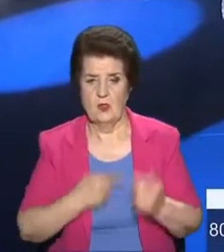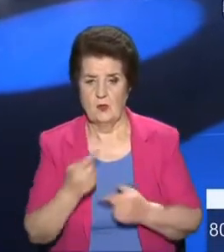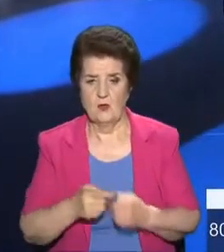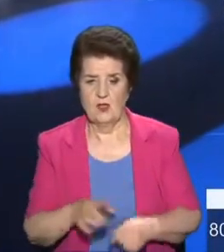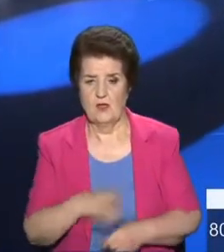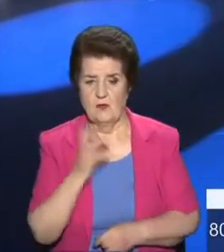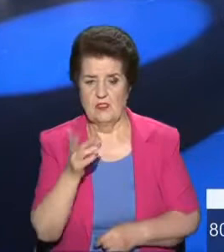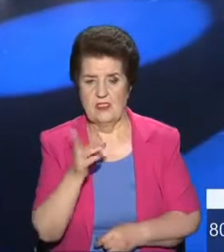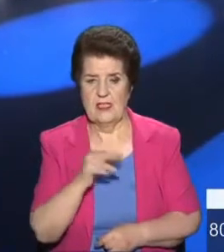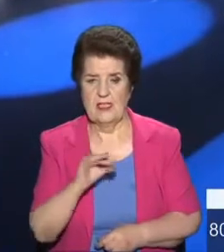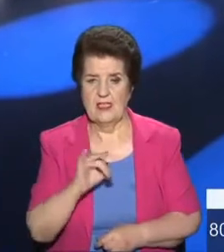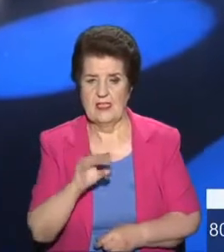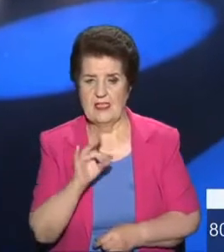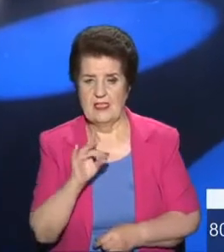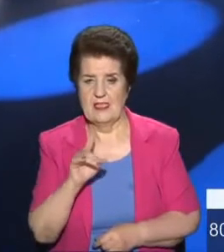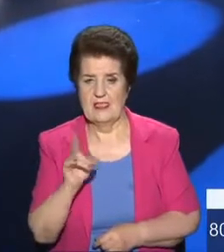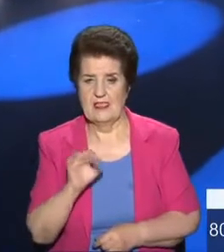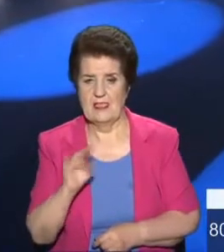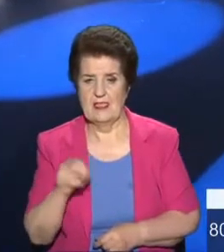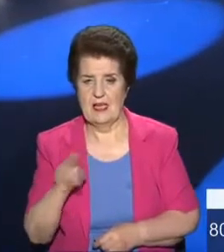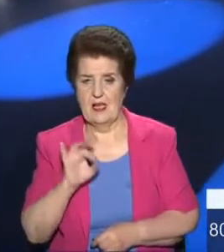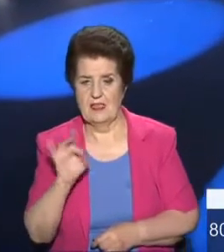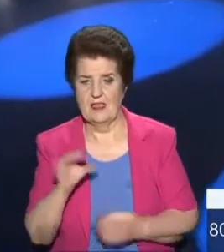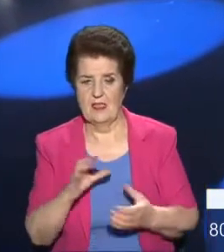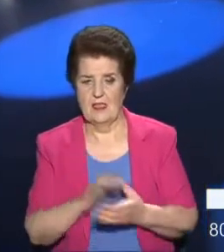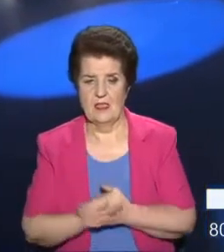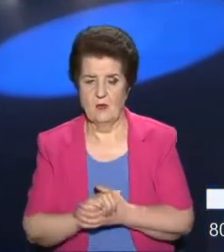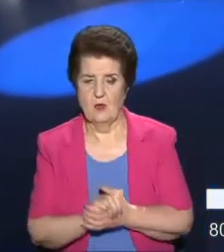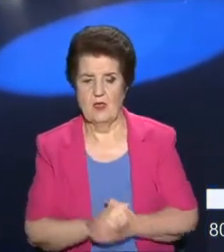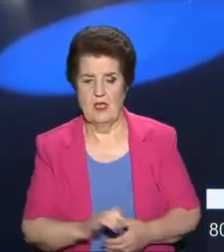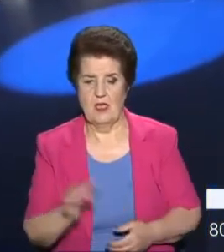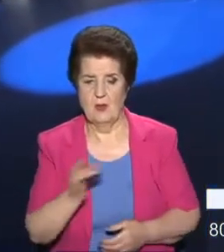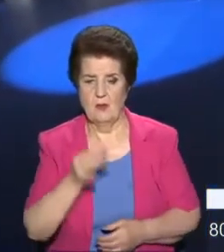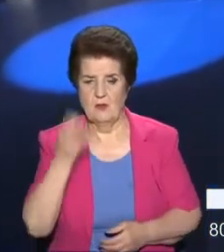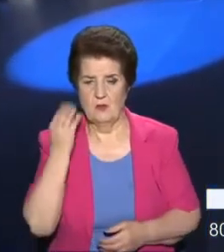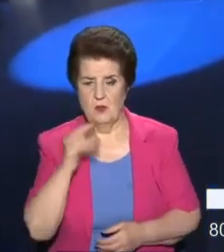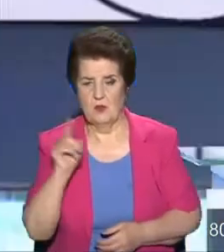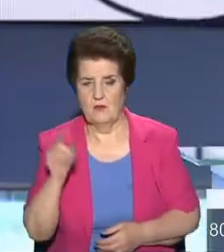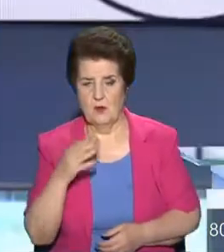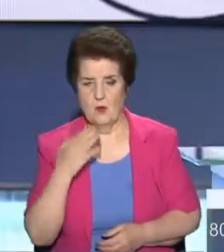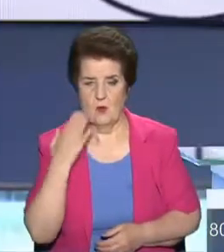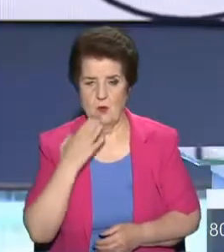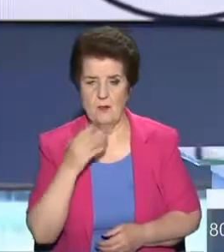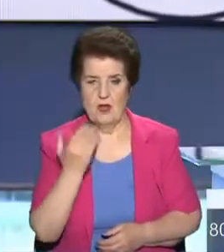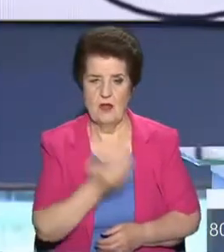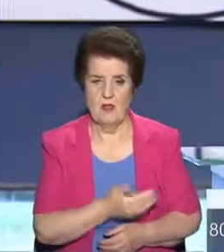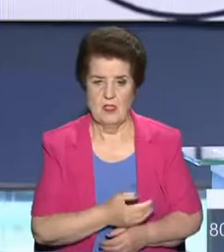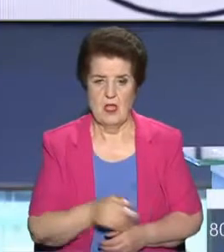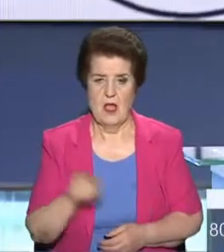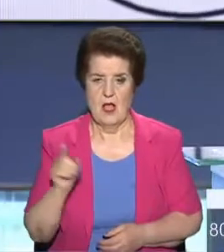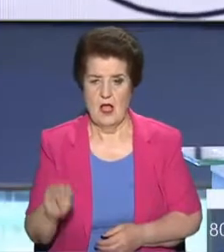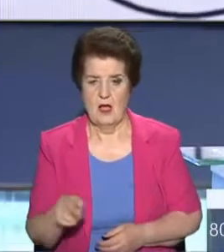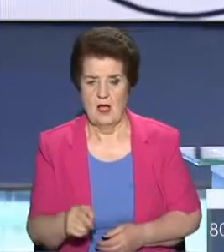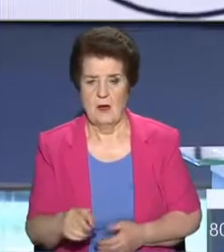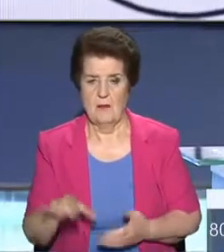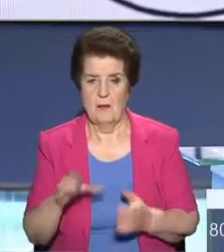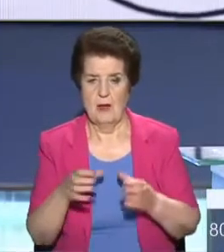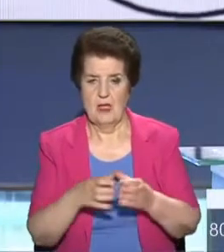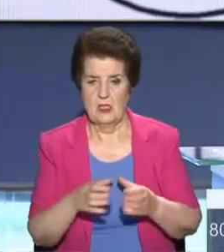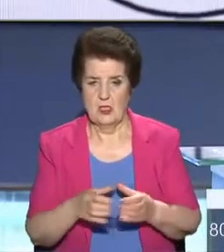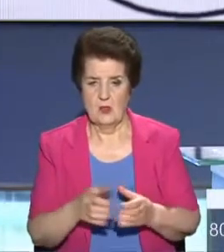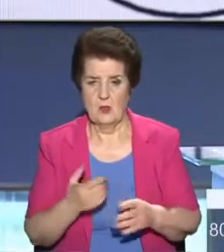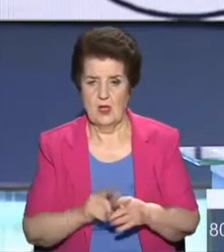dezideratul unii dezideratul Unirii Republicii Moldova cu România a fost a dumneavoastră Partidului pe care o Reprezentați